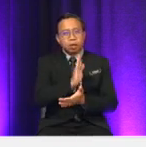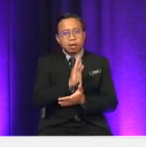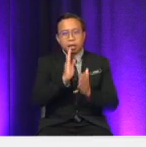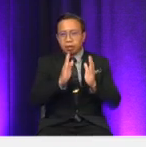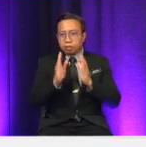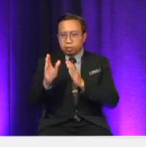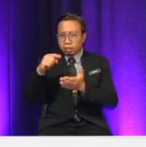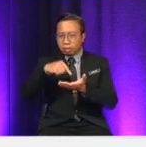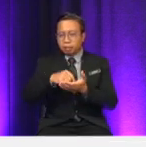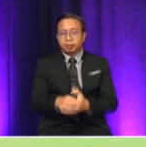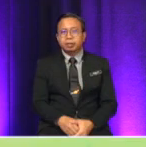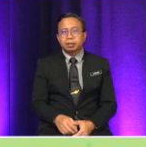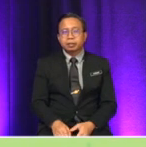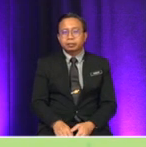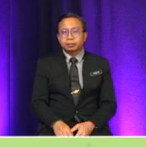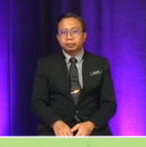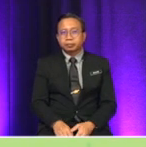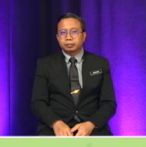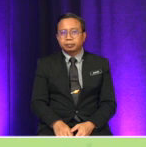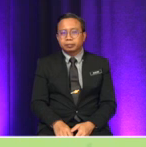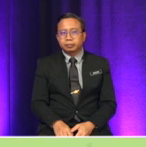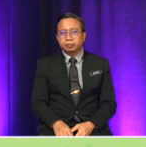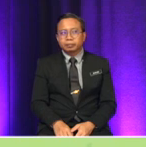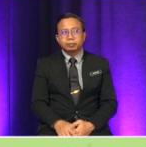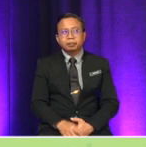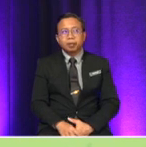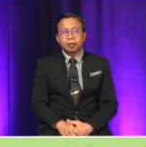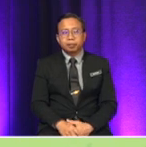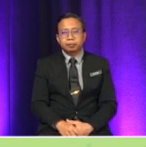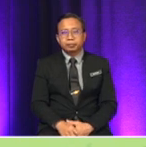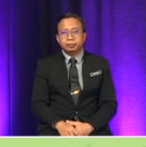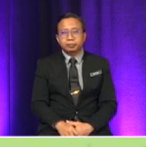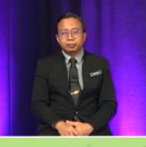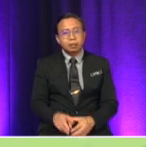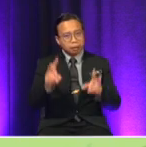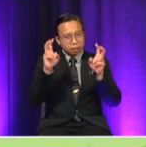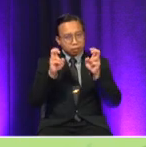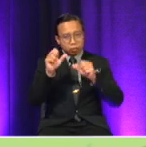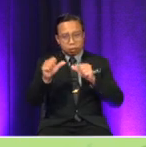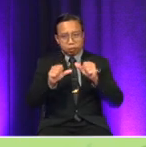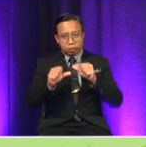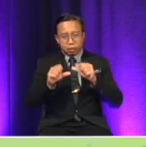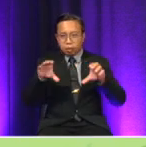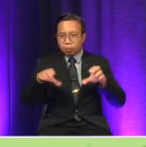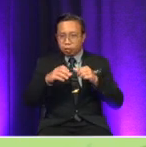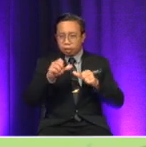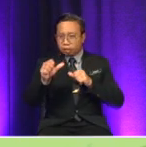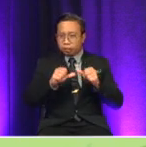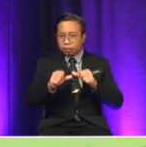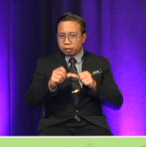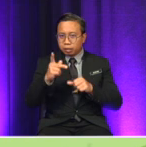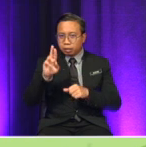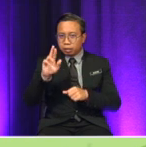aktiviti ini, Alisha? Boleh, cikgu. Tajuk aktiviti, menjalankan aktiviti kraf tangan yang